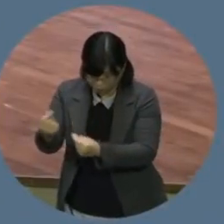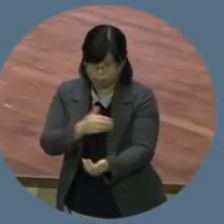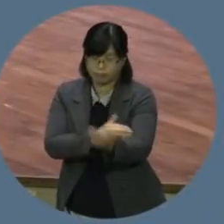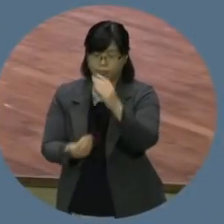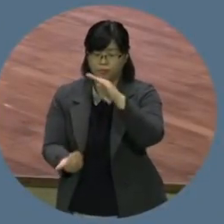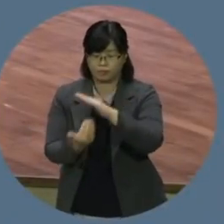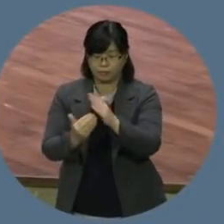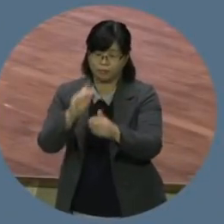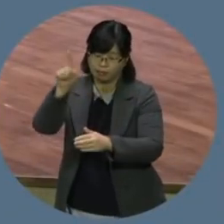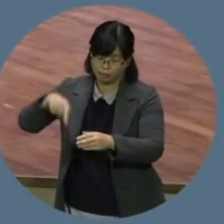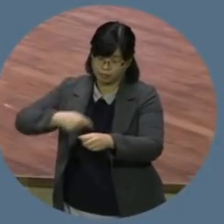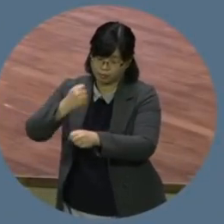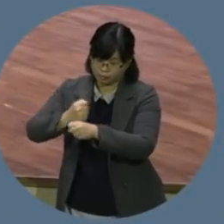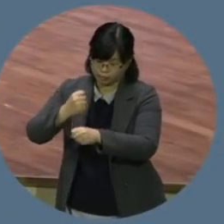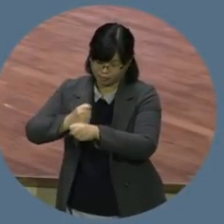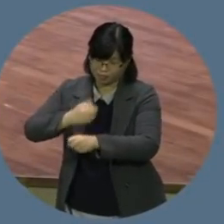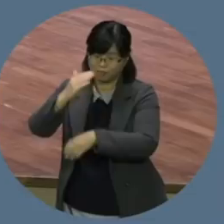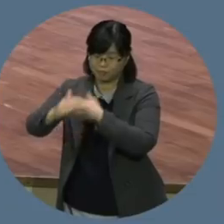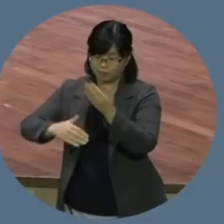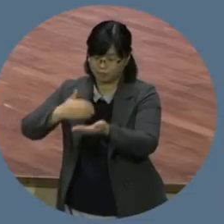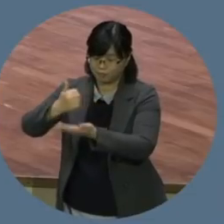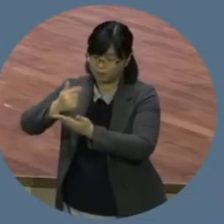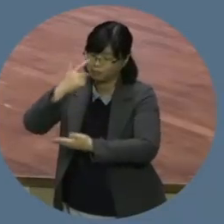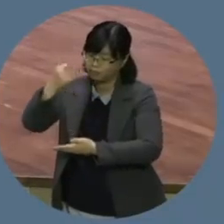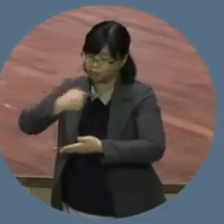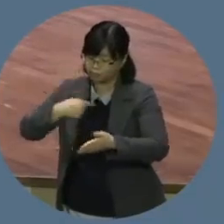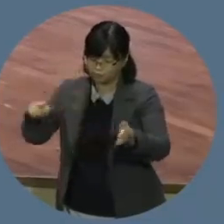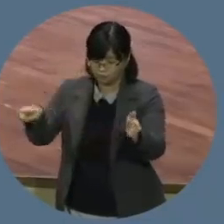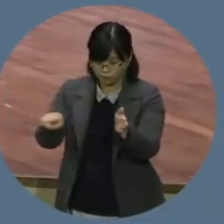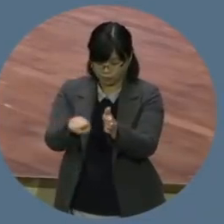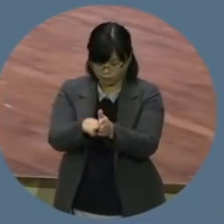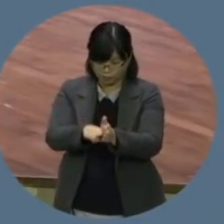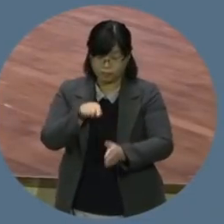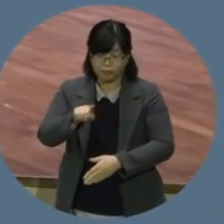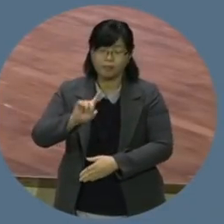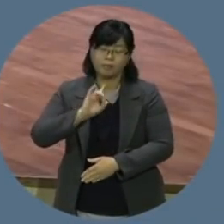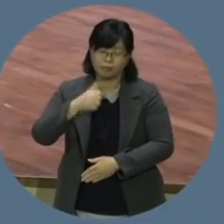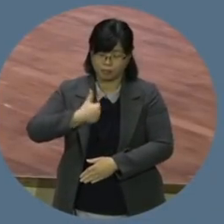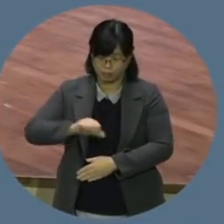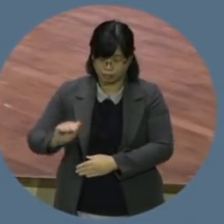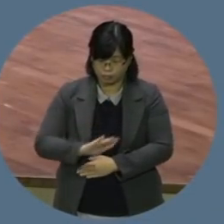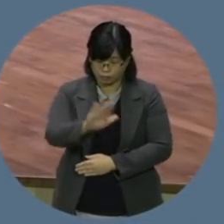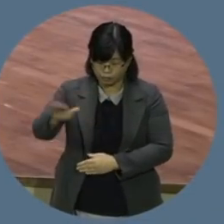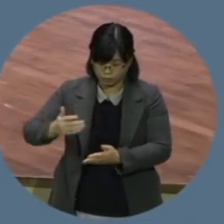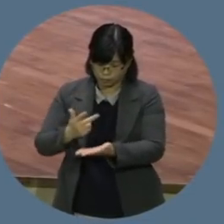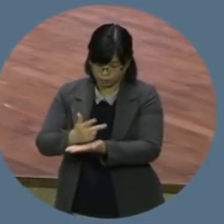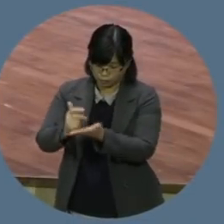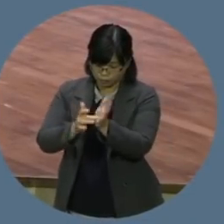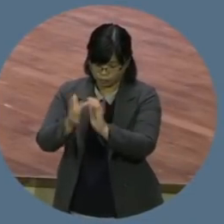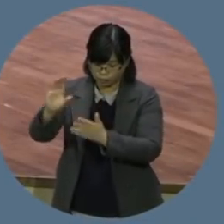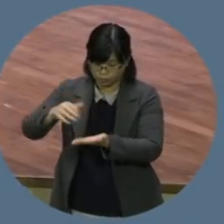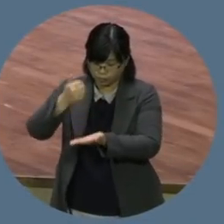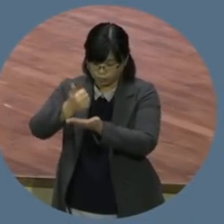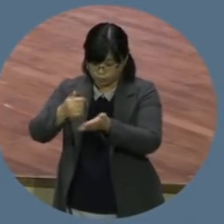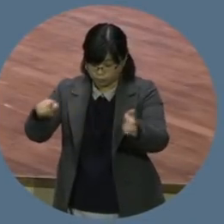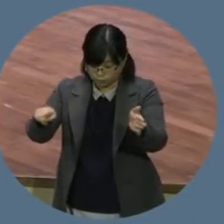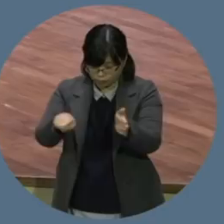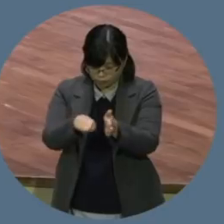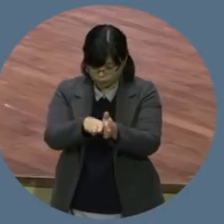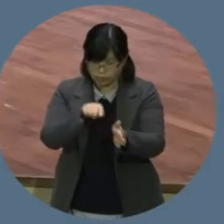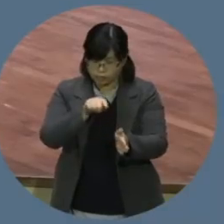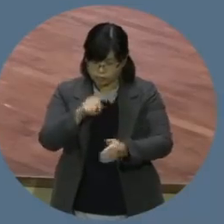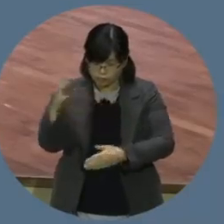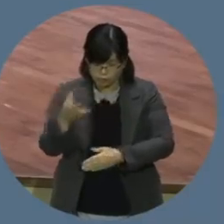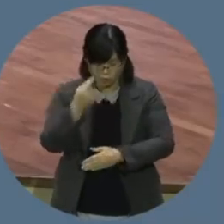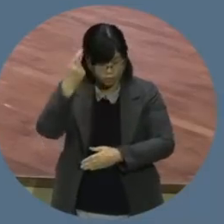천가사 천지를 만드신 하나님 아버지를 내가 믿사오며 그 외아들 우리 주 예수 그리스도를